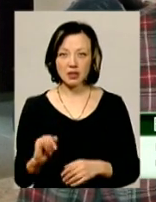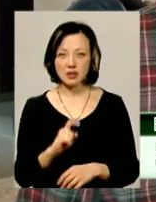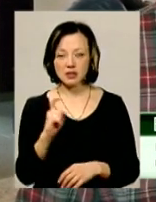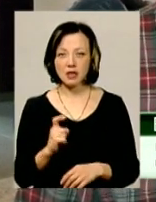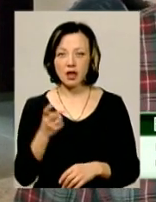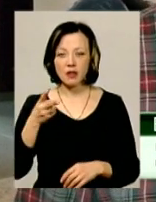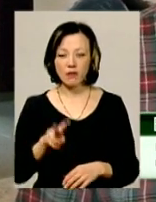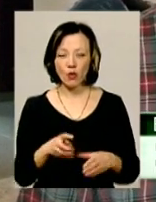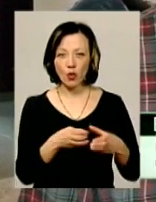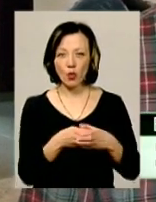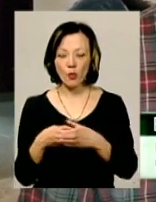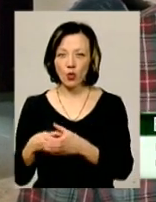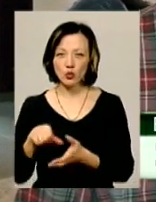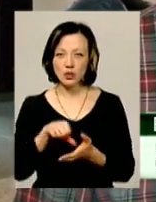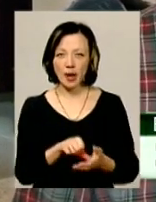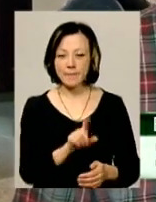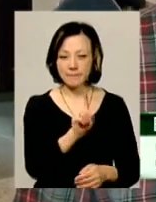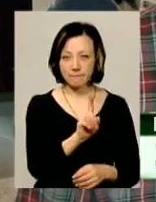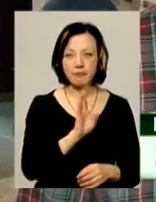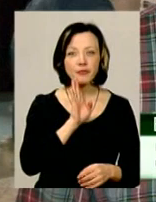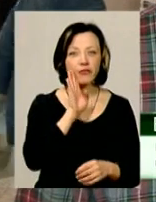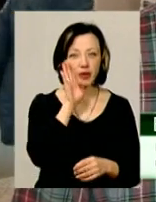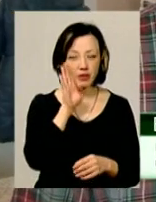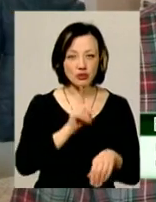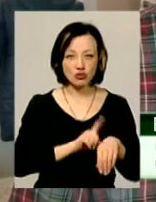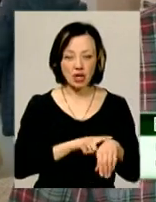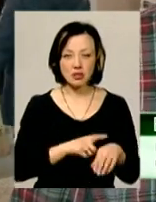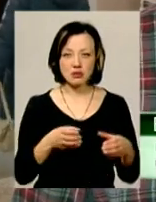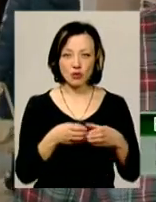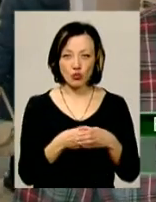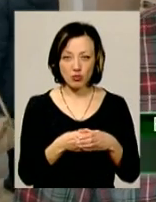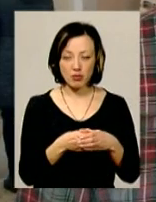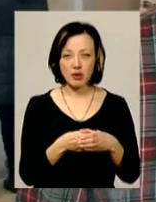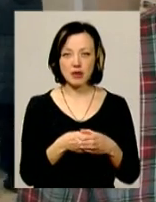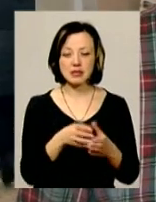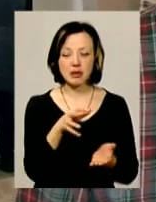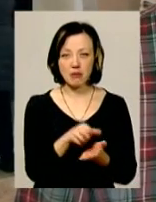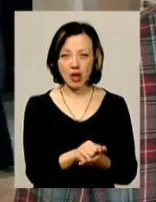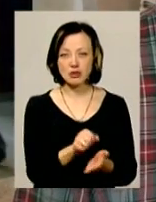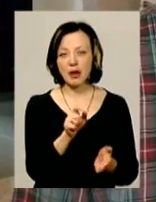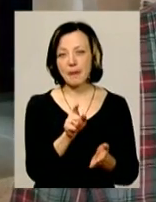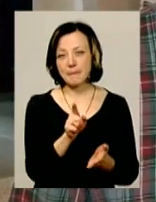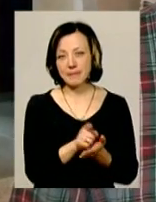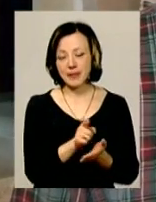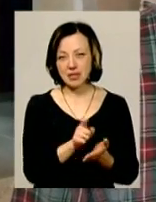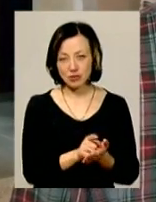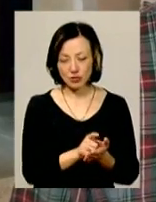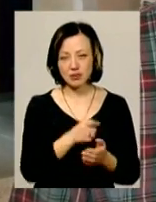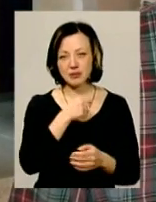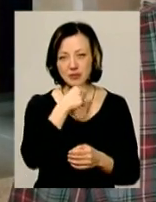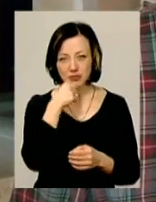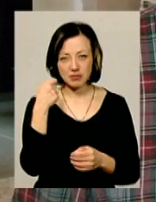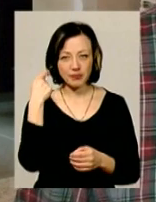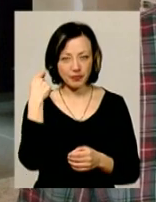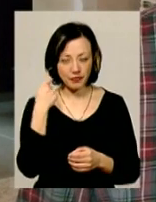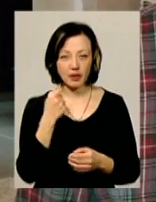таких 2 груп учасників, тобто в денний час, якраз зранку це займаються переважно люди літнього віку, які вже